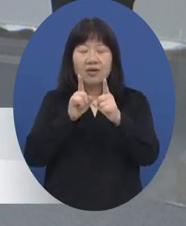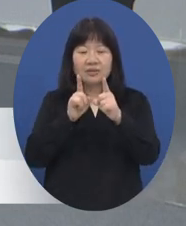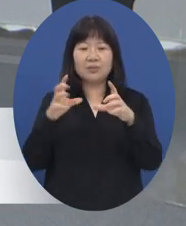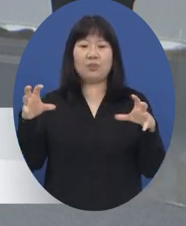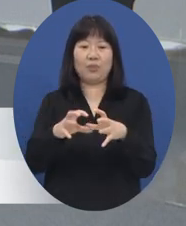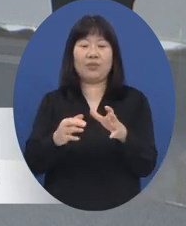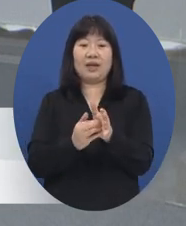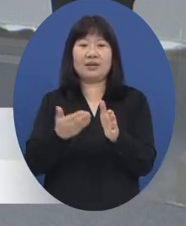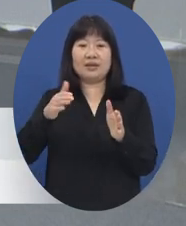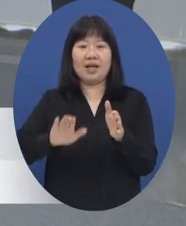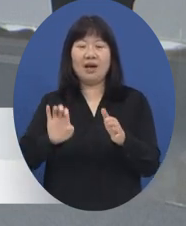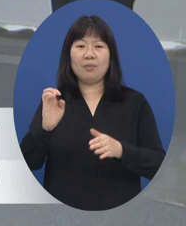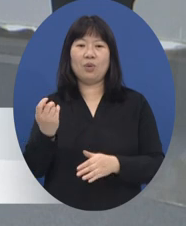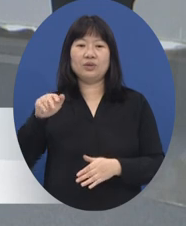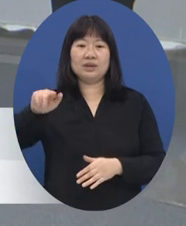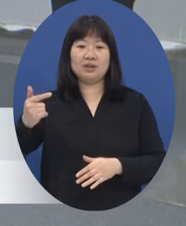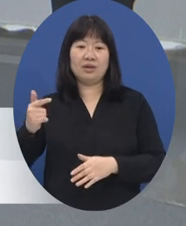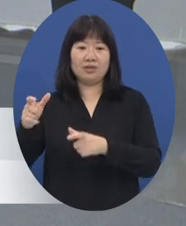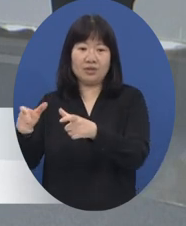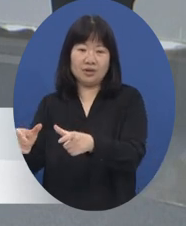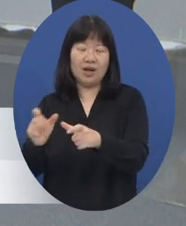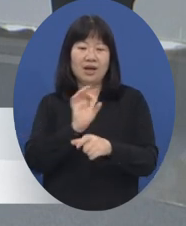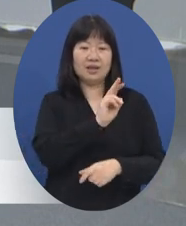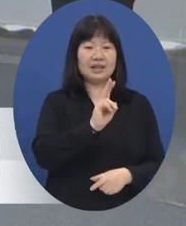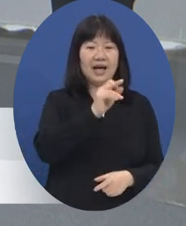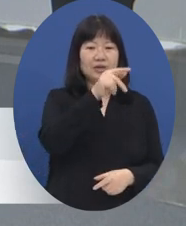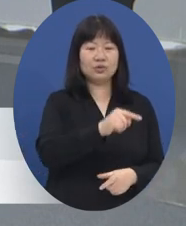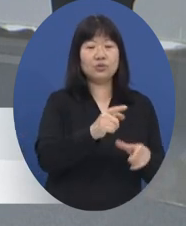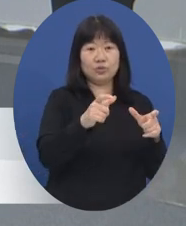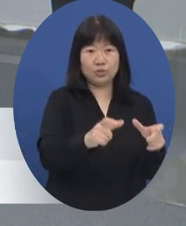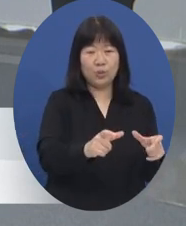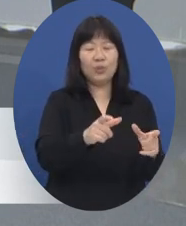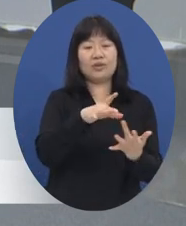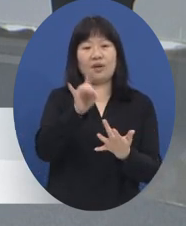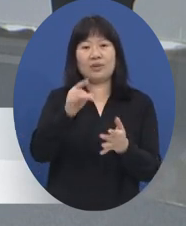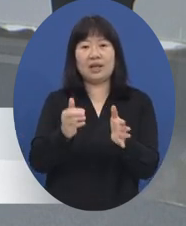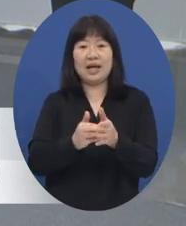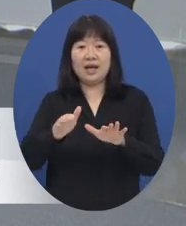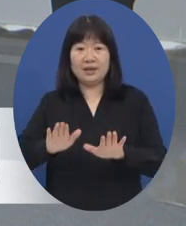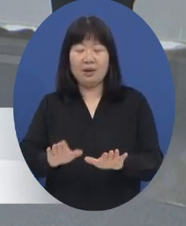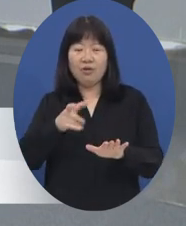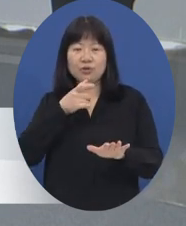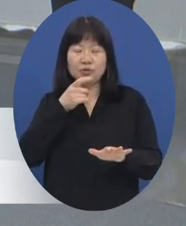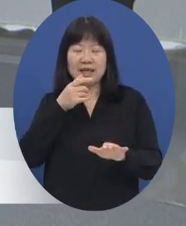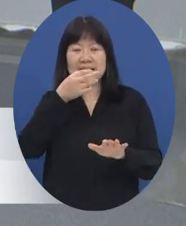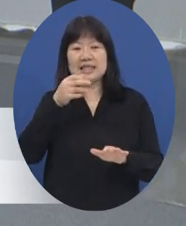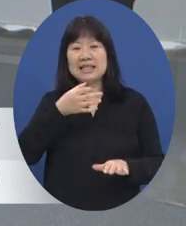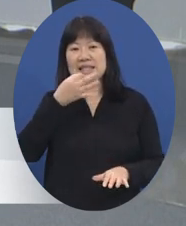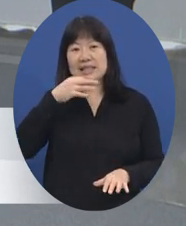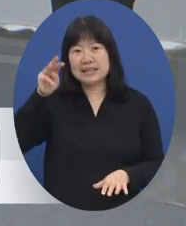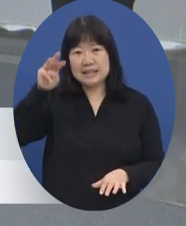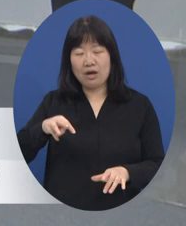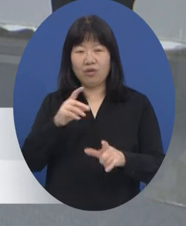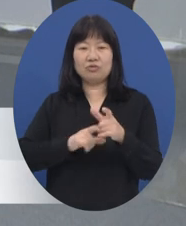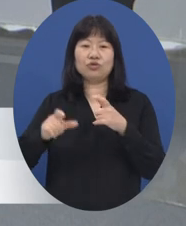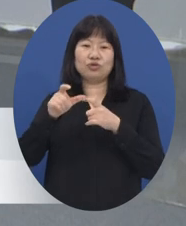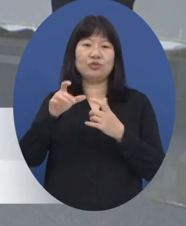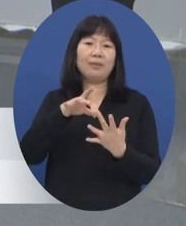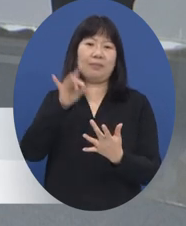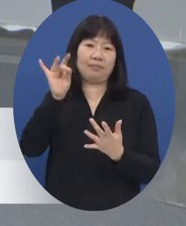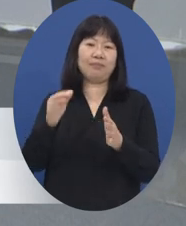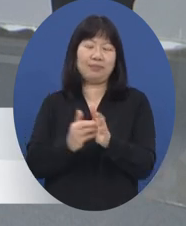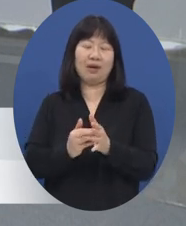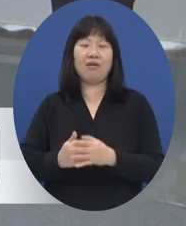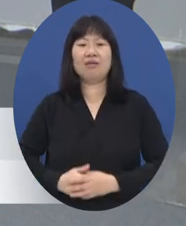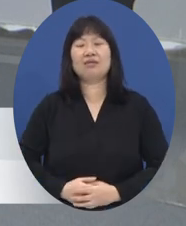지난 9월 포천시 고무 청과 양주 ce 밤 천이 선정됐고 이번에 수원과 2000 2곳이 추가 선정됐습니다